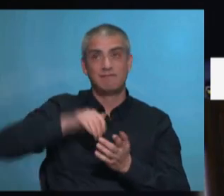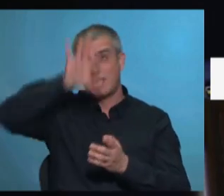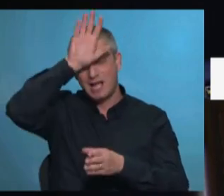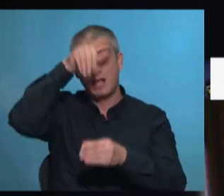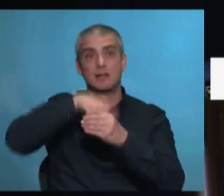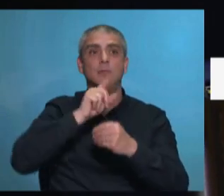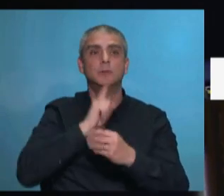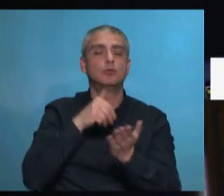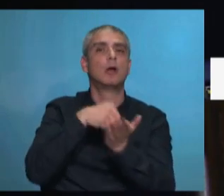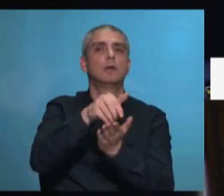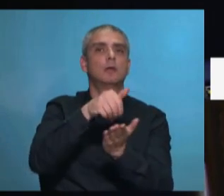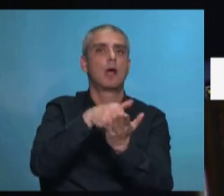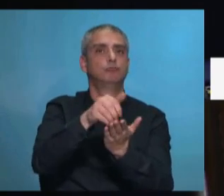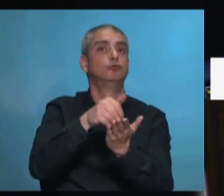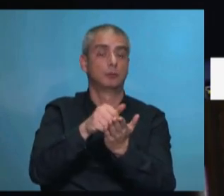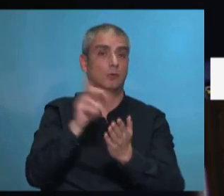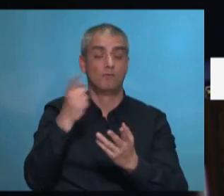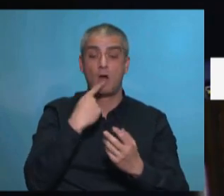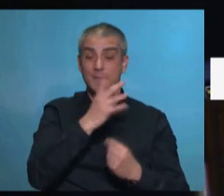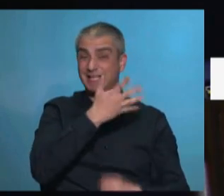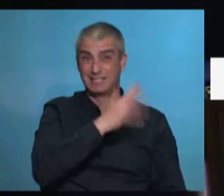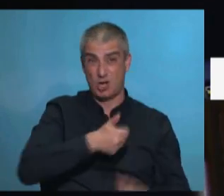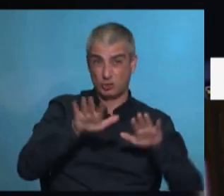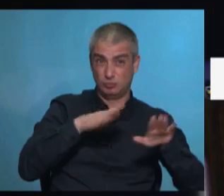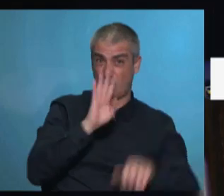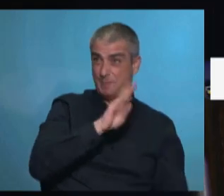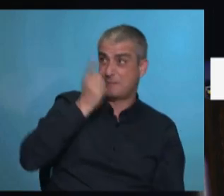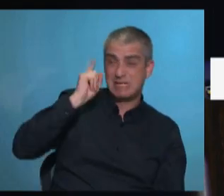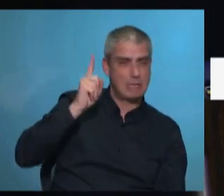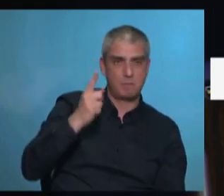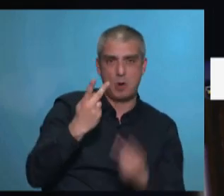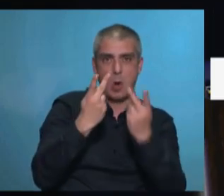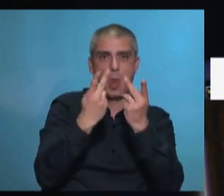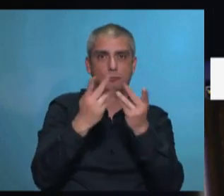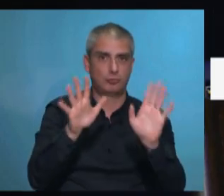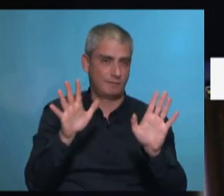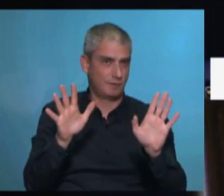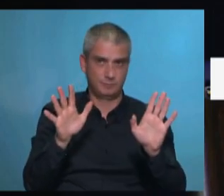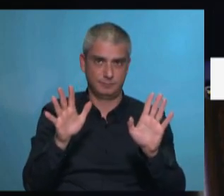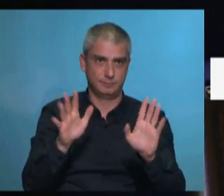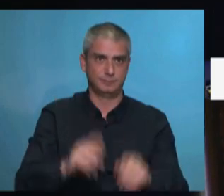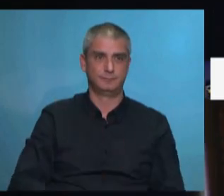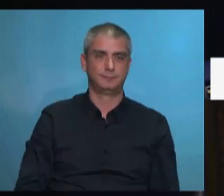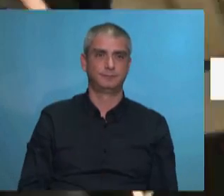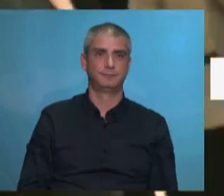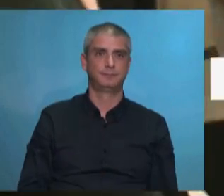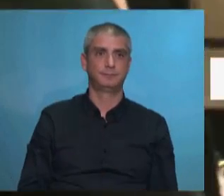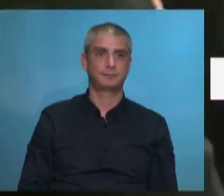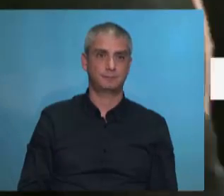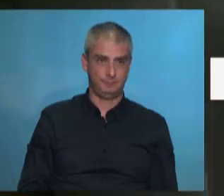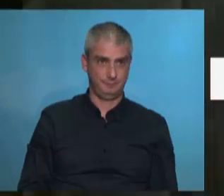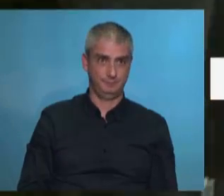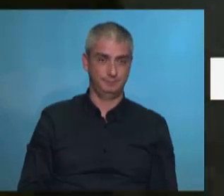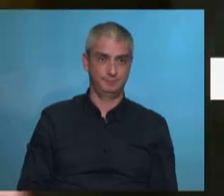בסוריה תימשך, והוסיף שהאיומים של ראש הממשלה נתניהו ריקים מתוכן ולא יישאו תוצאות. הדברים